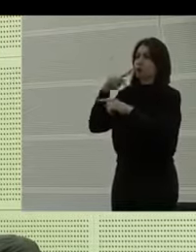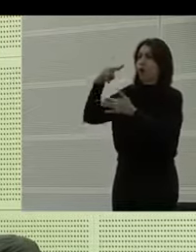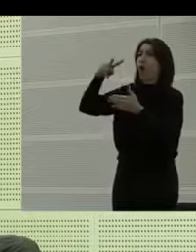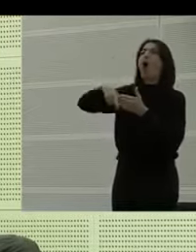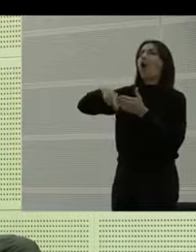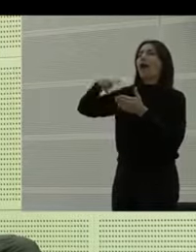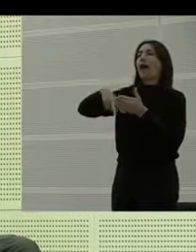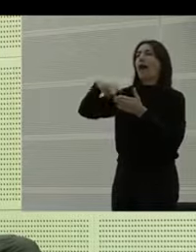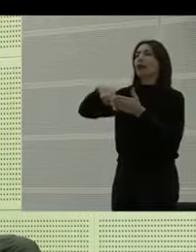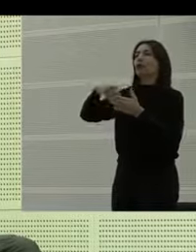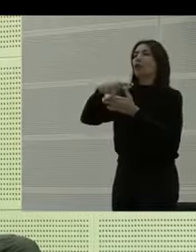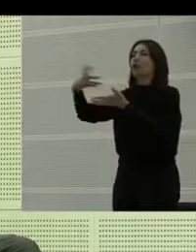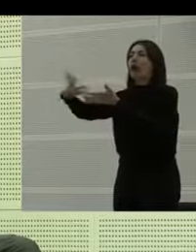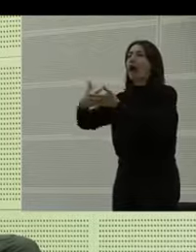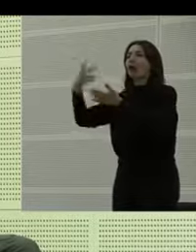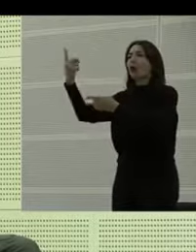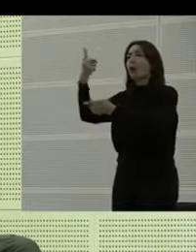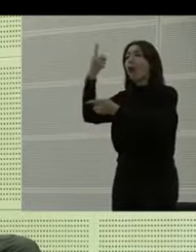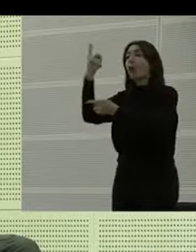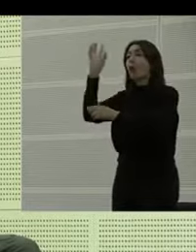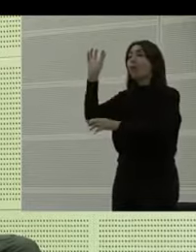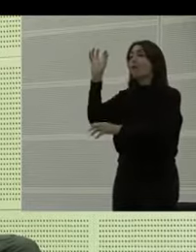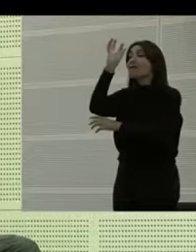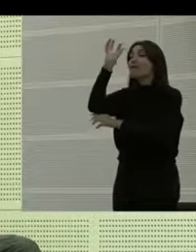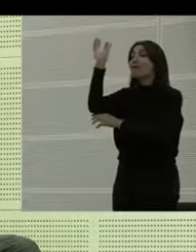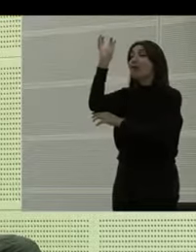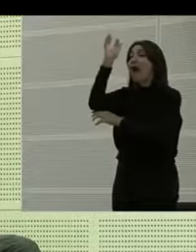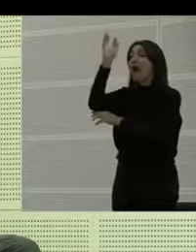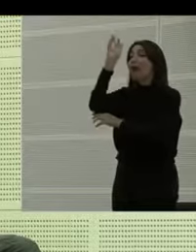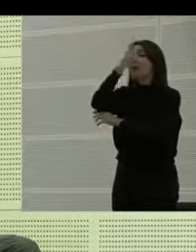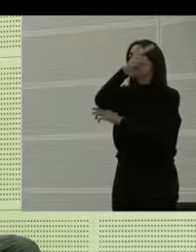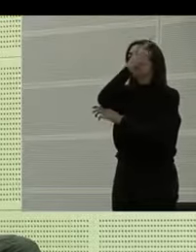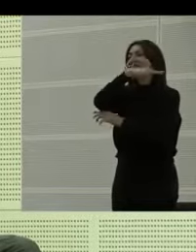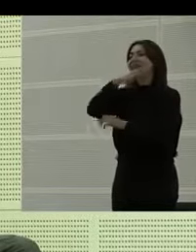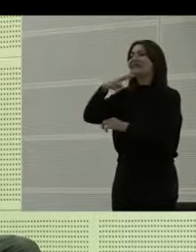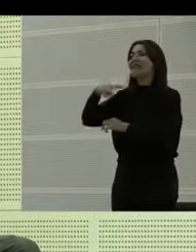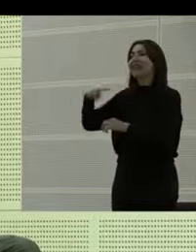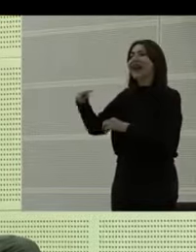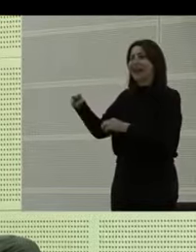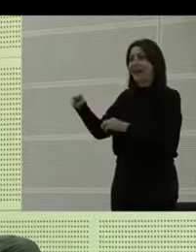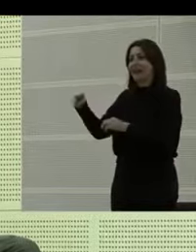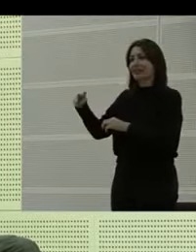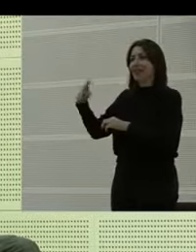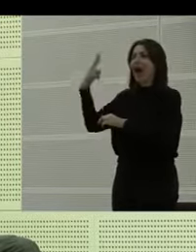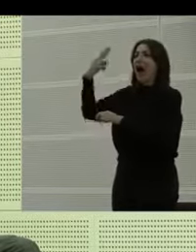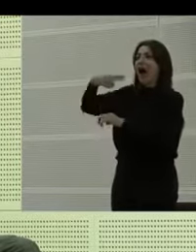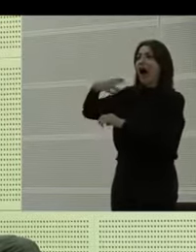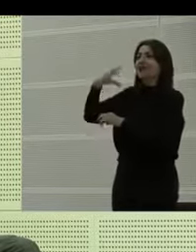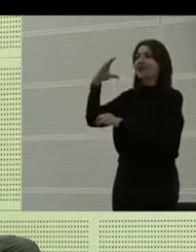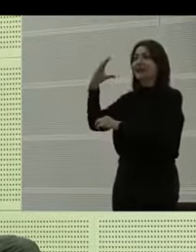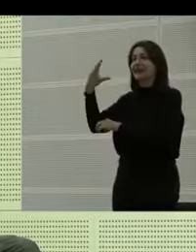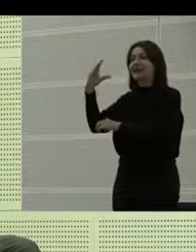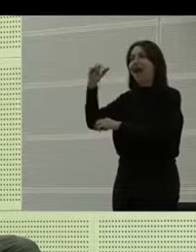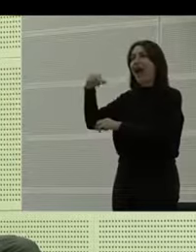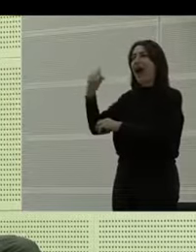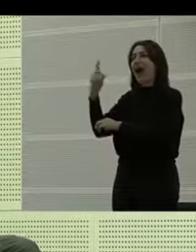quando mi hanno raccontato la fiaba della Sirenetta di Hans Christian Andersen, una favola